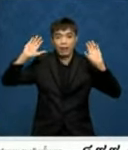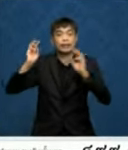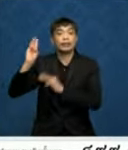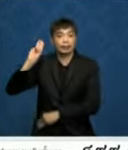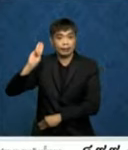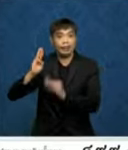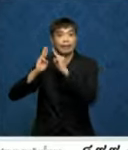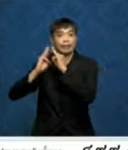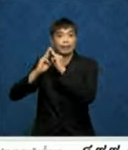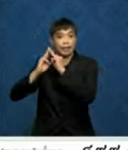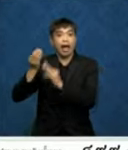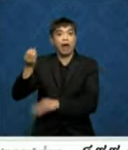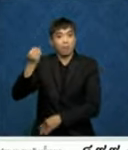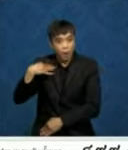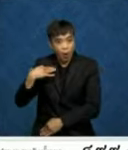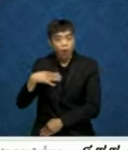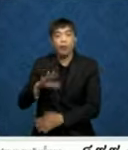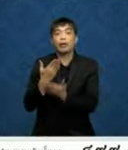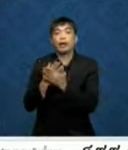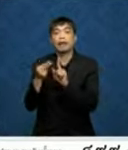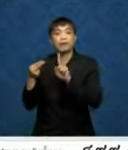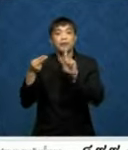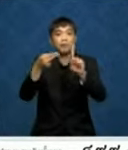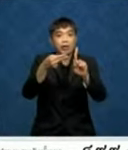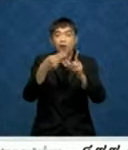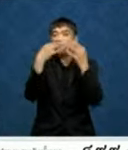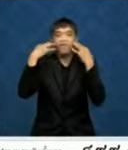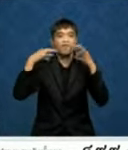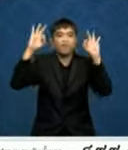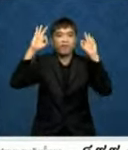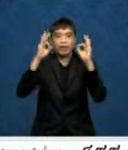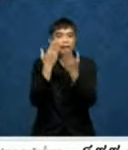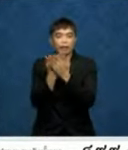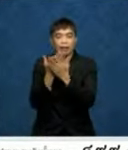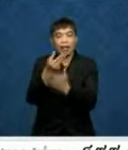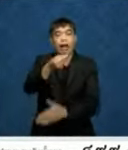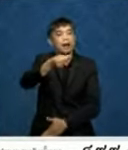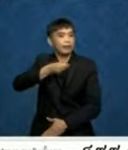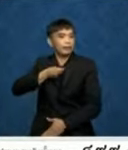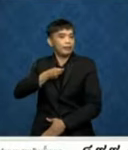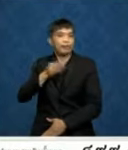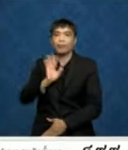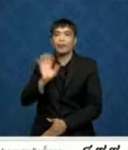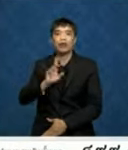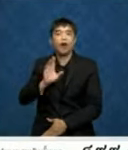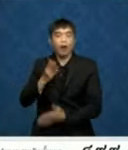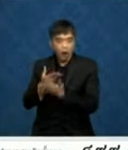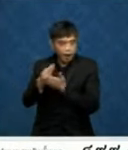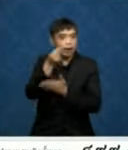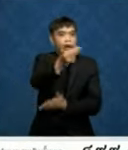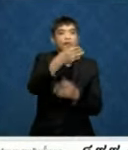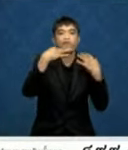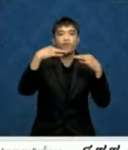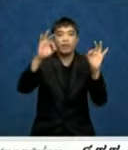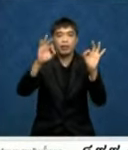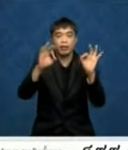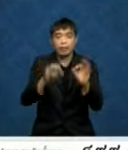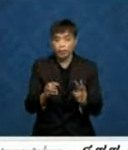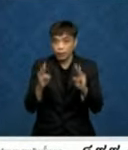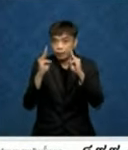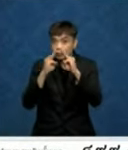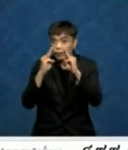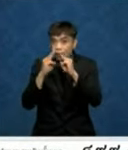ทไปแบบเปล่าๆฟรีๆโดยที่ประชาชนไม่ต้องมาใช้เงินคืนโดยที่ประชาชนไม่ต้องตอบแทนอะไรให้กับรัฐบาลใช่มั้ยครับพอมันเป็นสัญญาให้เนี่ยท่านประธ